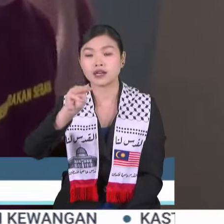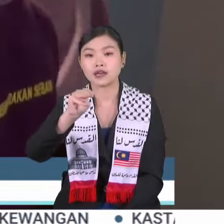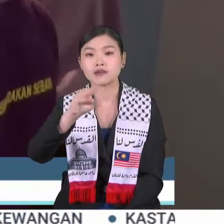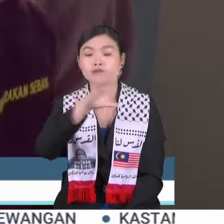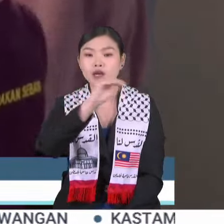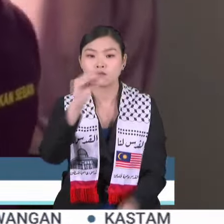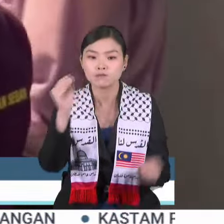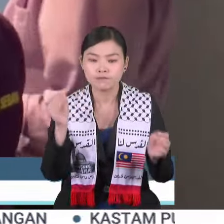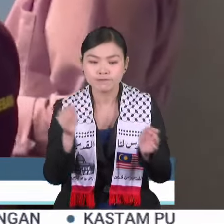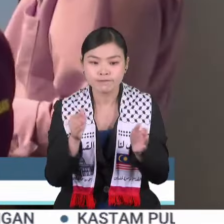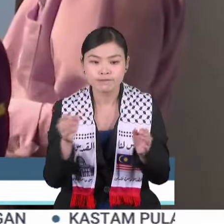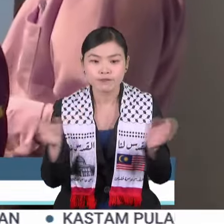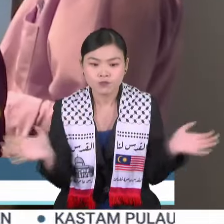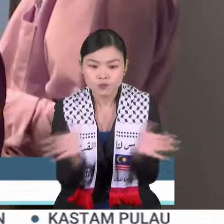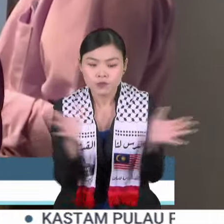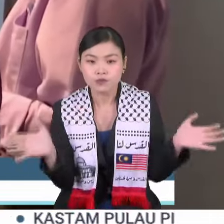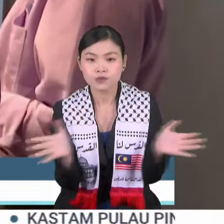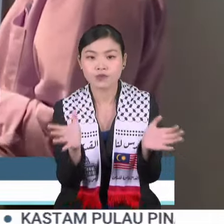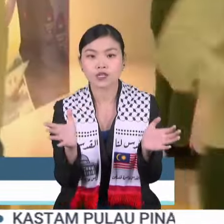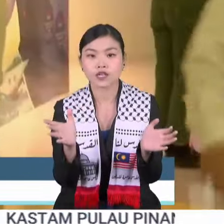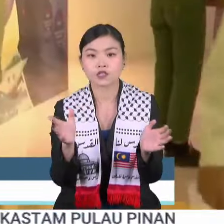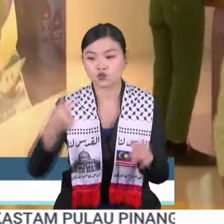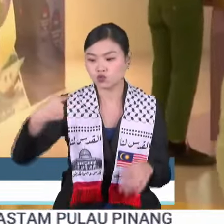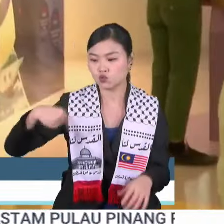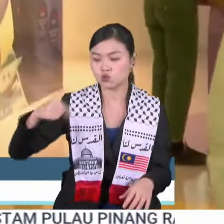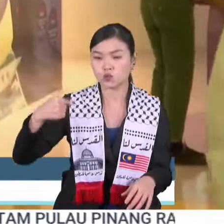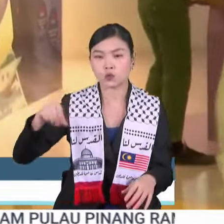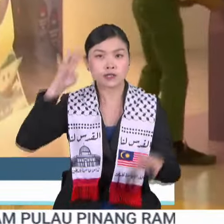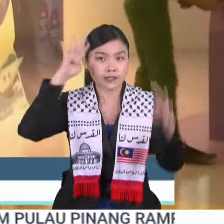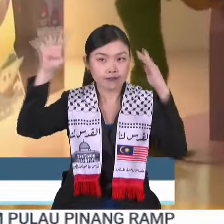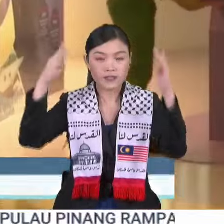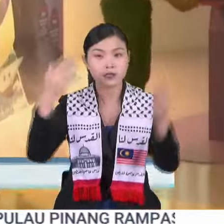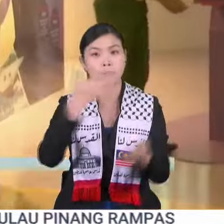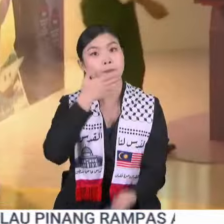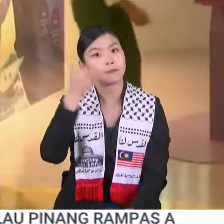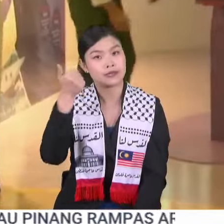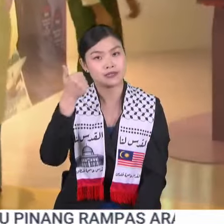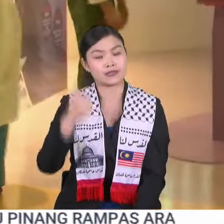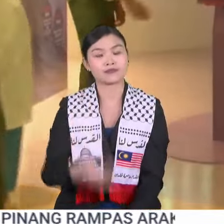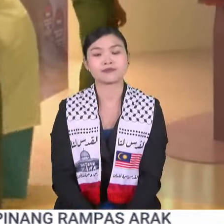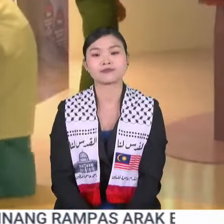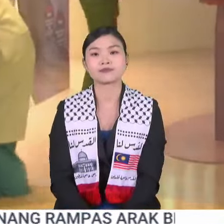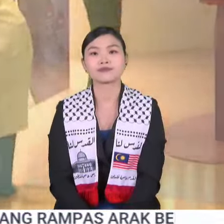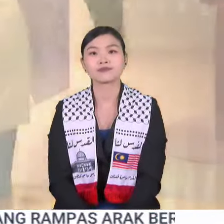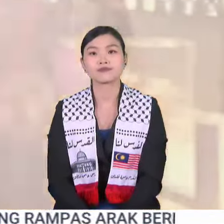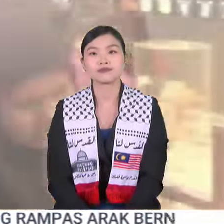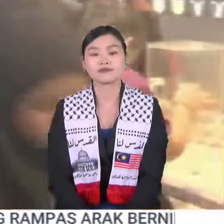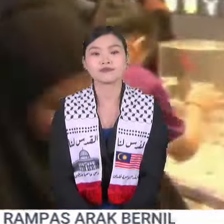memperhebatkan lagi mutu pendidikan yang berinovasi. Duli Simon, Berita RTM.